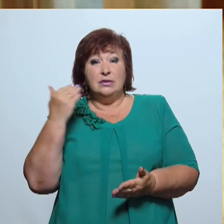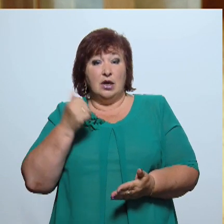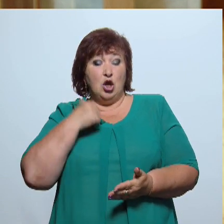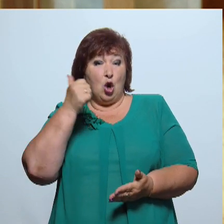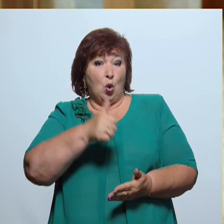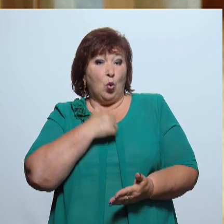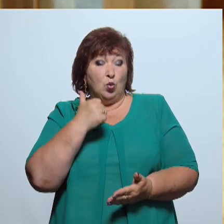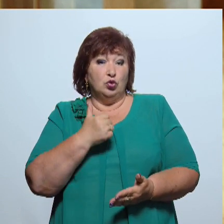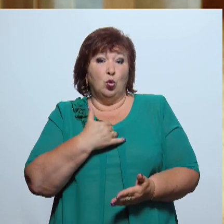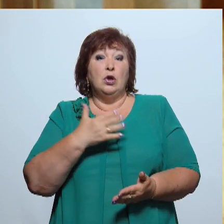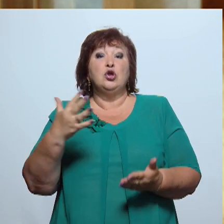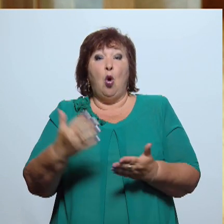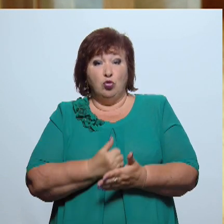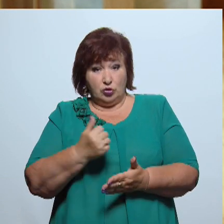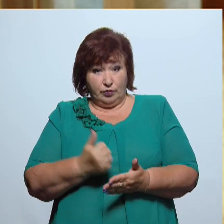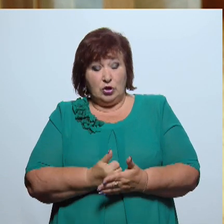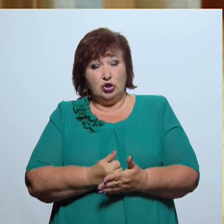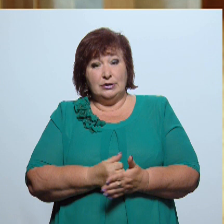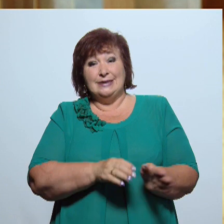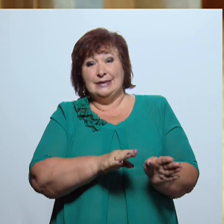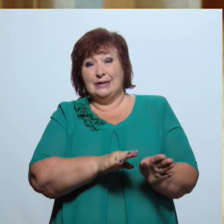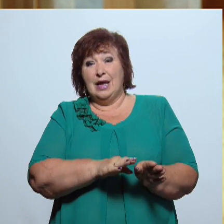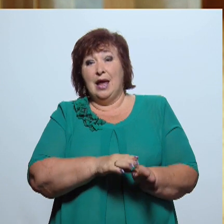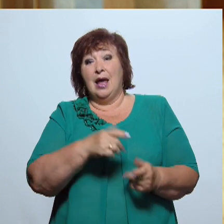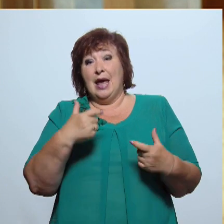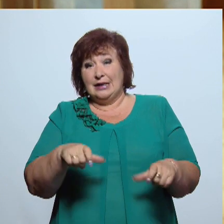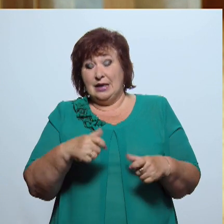нас успешность на едином госэкзамене в этом году